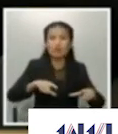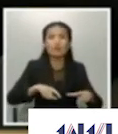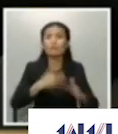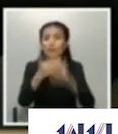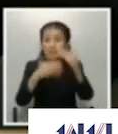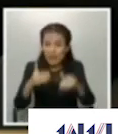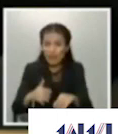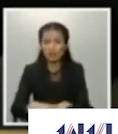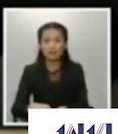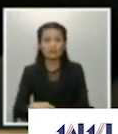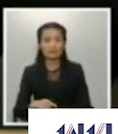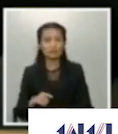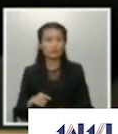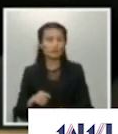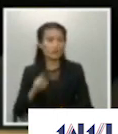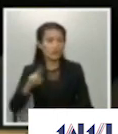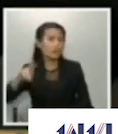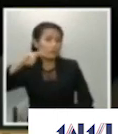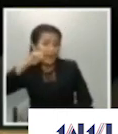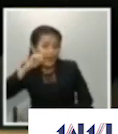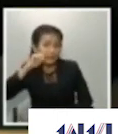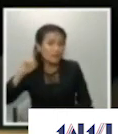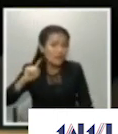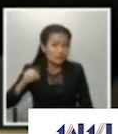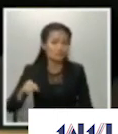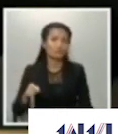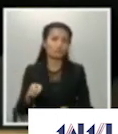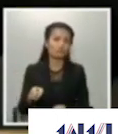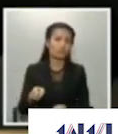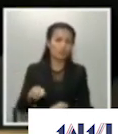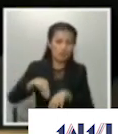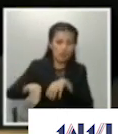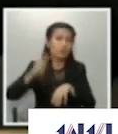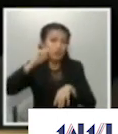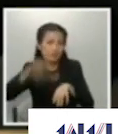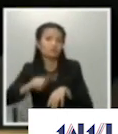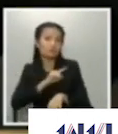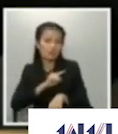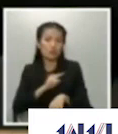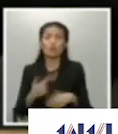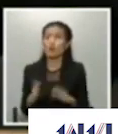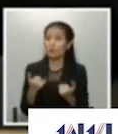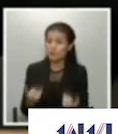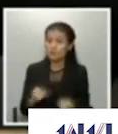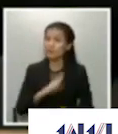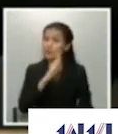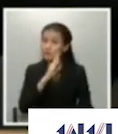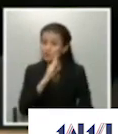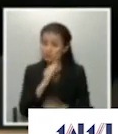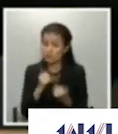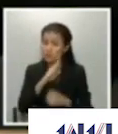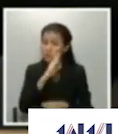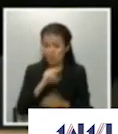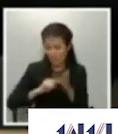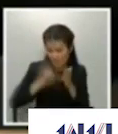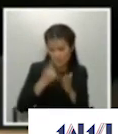ระบบชนประทานอย่างไรผมคงไม่ต้องกล่าวณที่นี้จะกล่าวว่าวันนี้ถ้าหากว่าตั้งแต่ต้นเริ่มผ